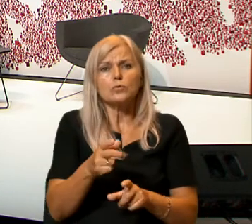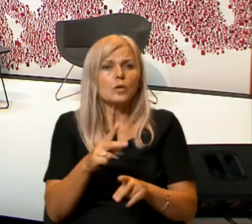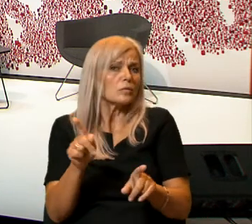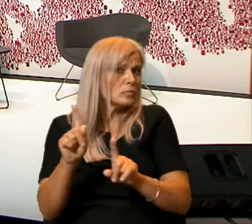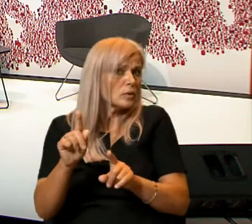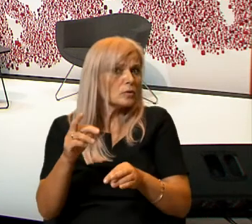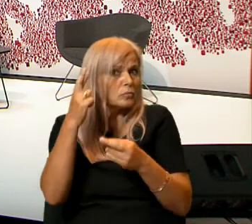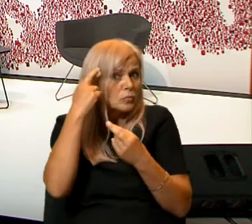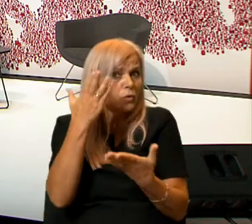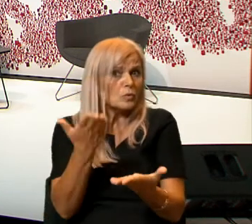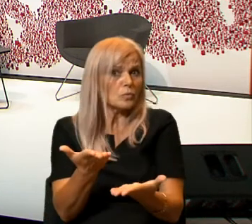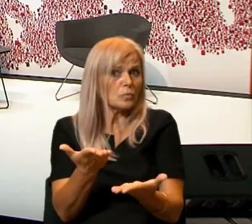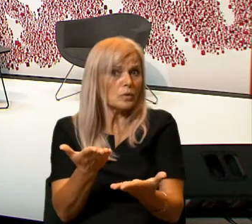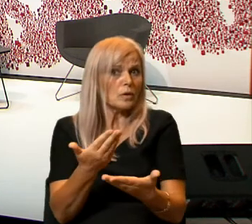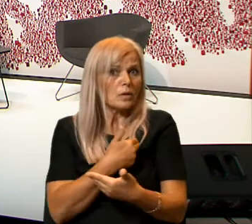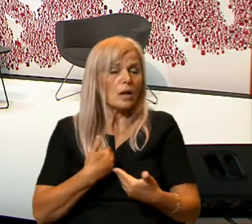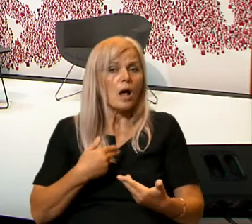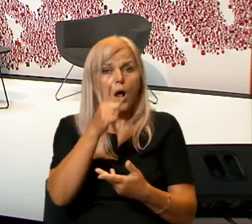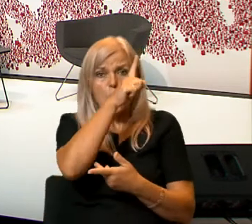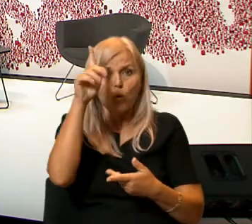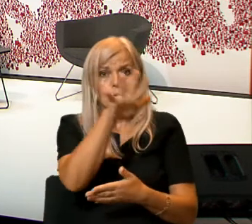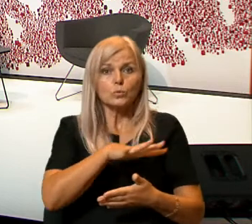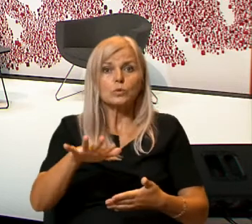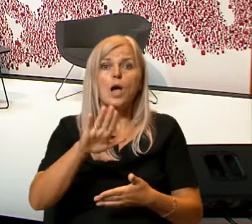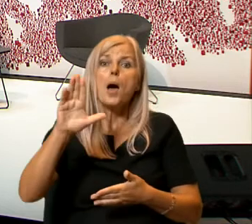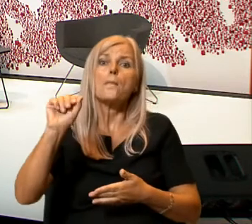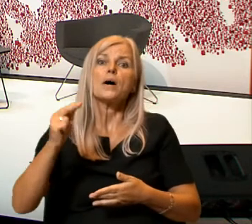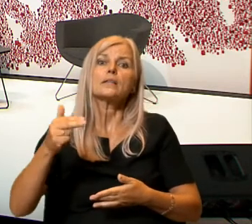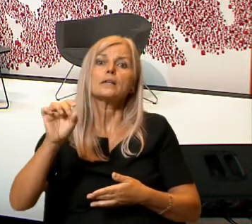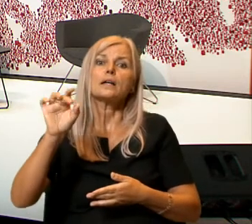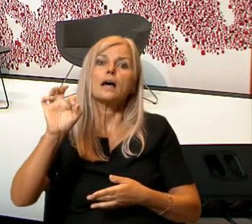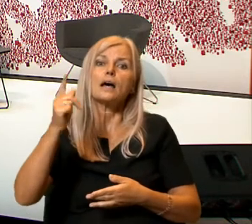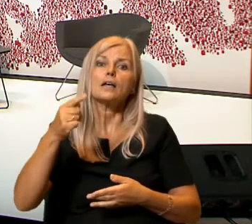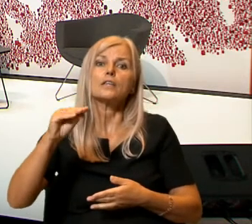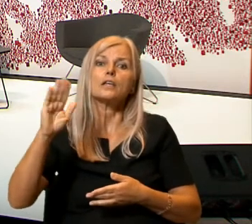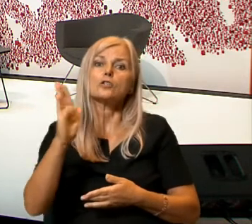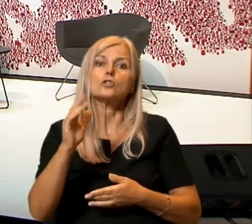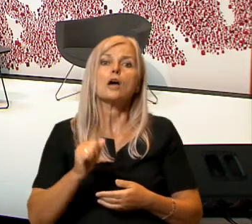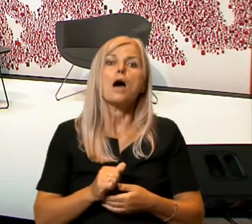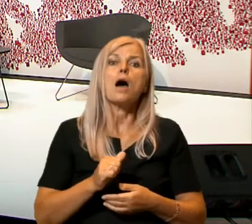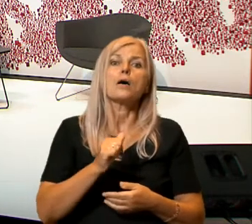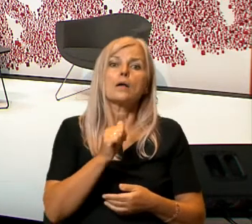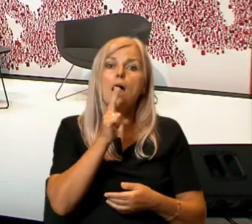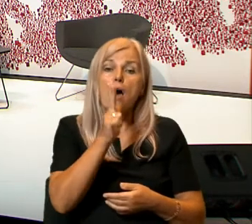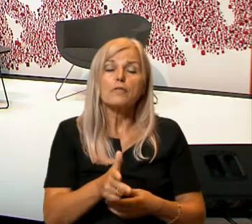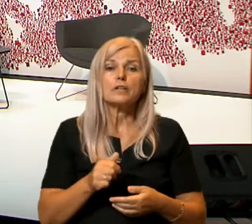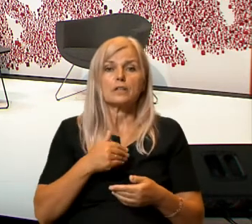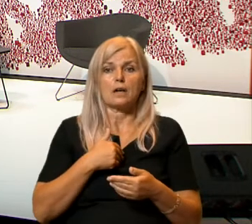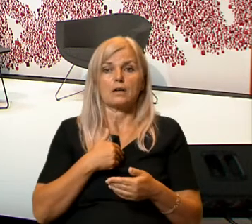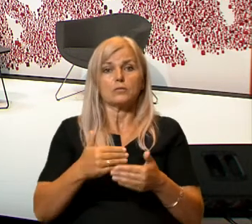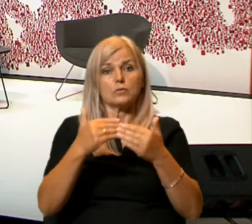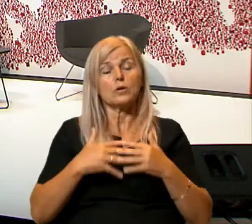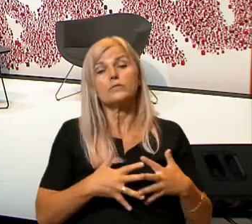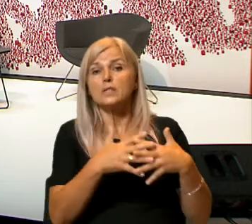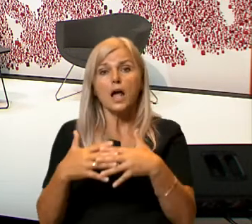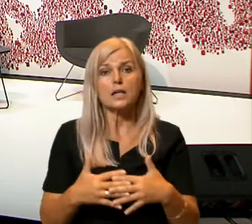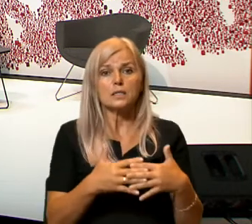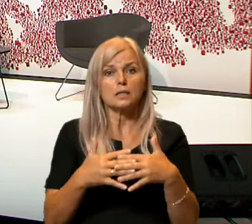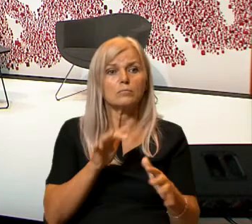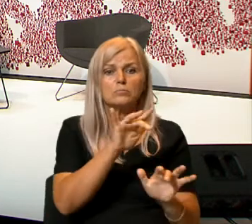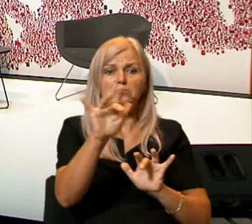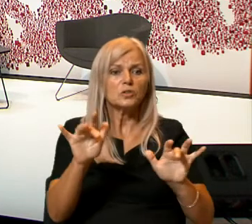oznacza na przykład dla ludzi w Bangladeszu, czy w Afryce, czy w Stanach, że są oni